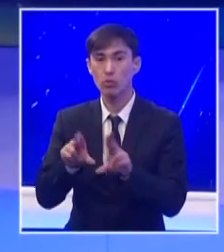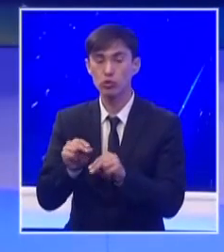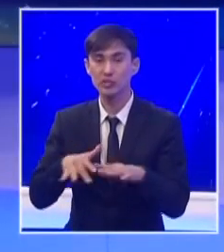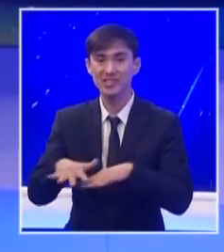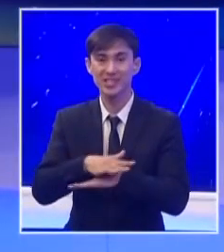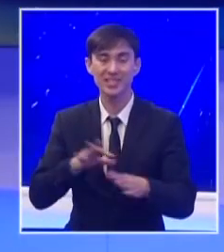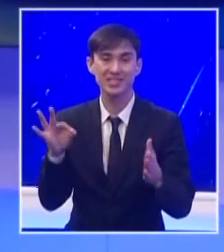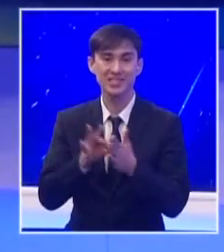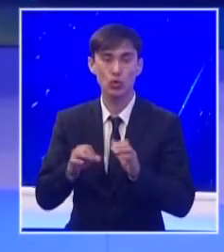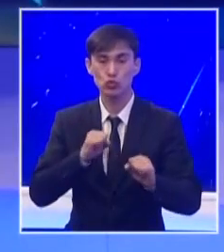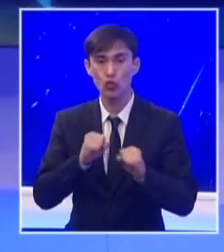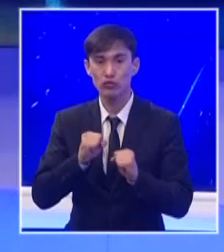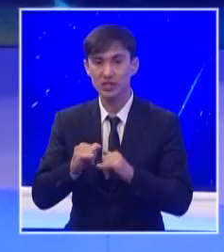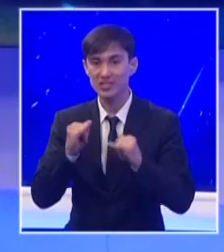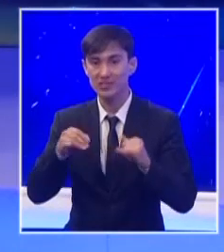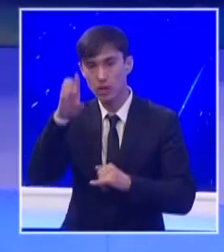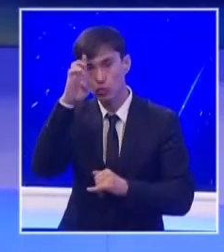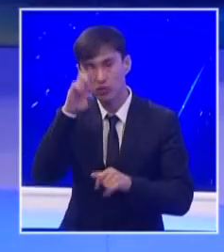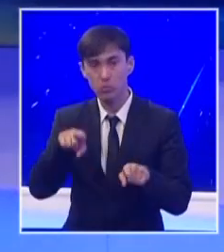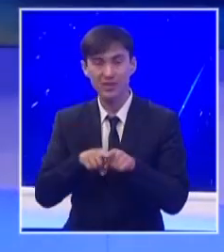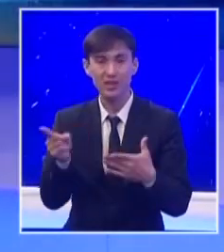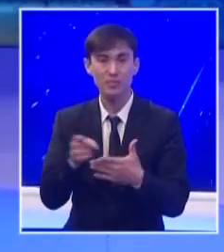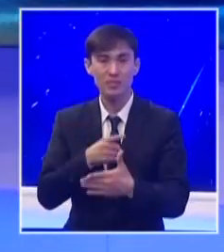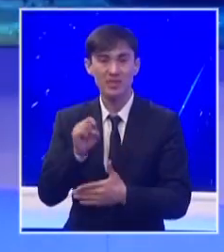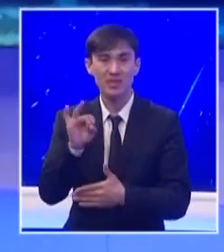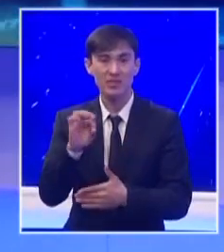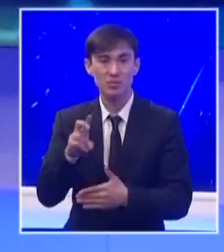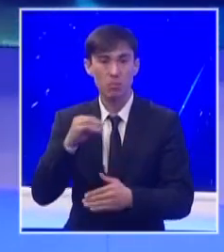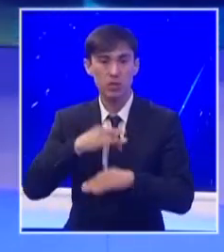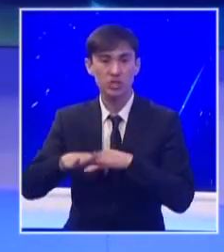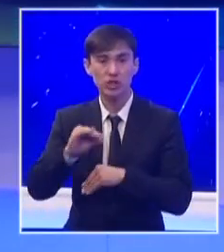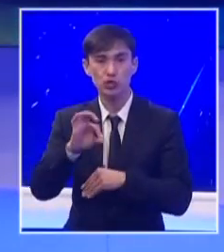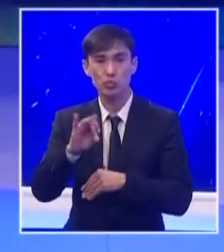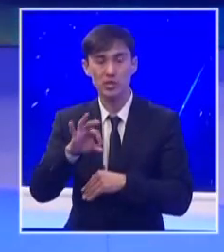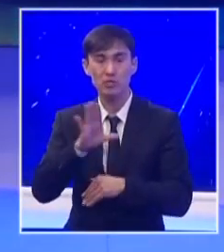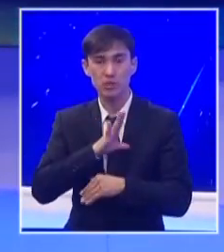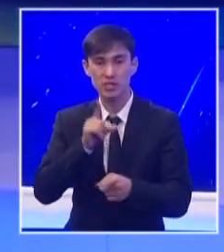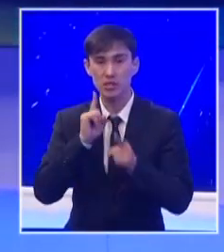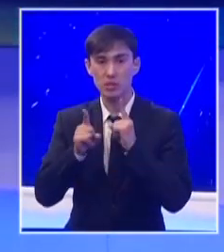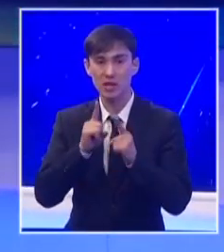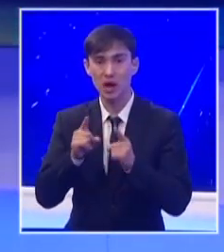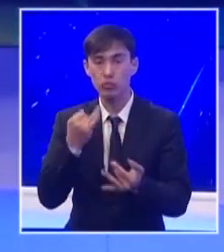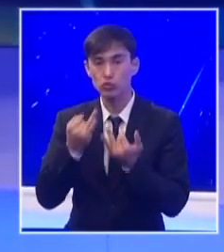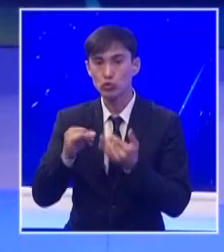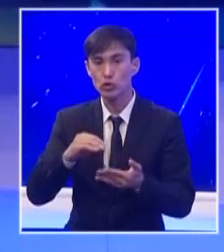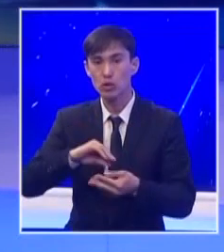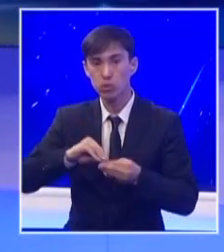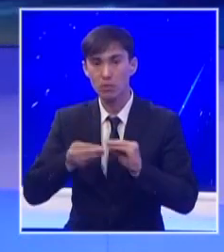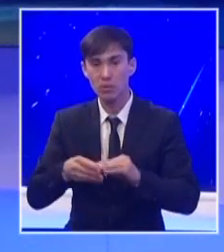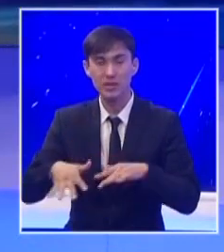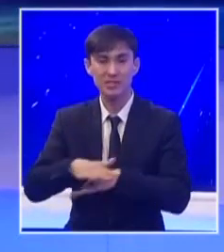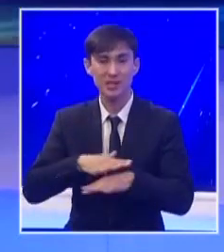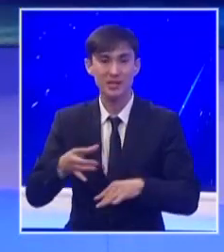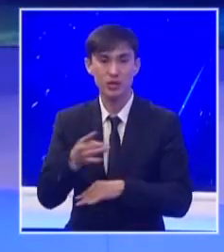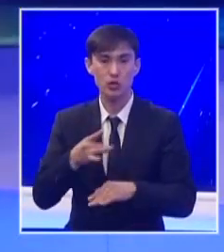благополучия населения – цель устойчивого развития государства. Под таким девизом на площадке ЧТСУ Медиа состоялся семинар, где обсудили острые проблемы